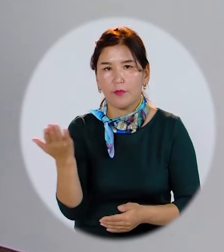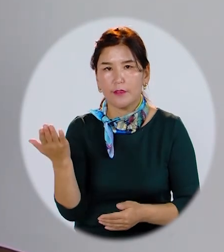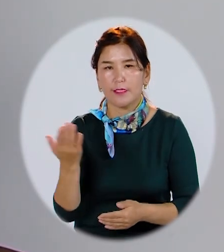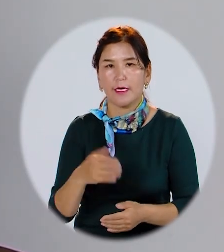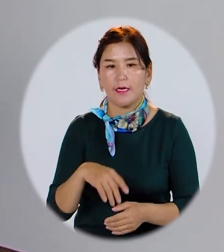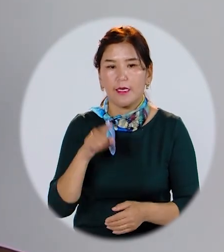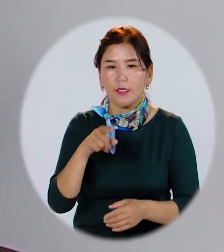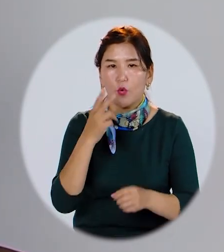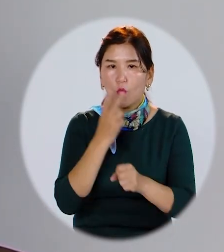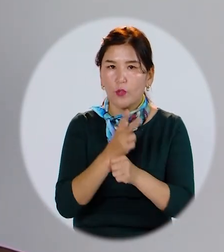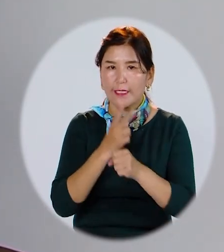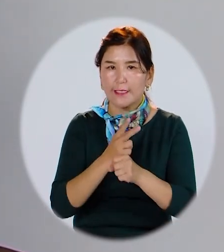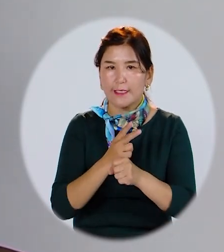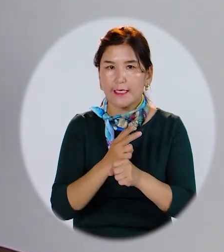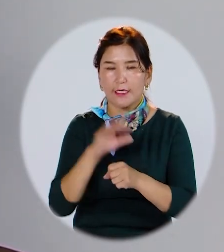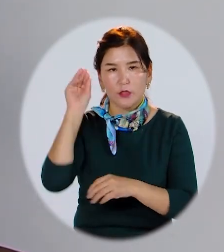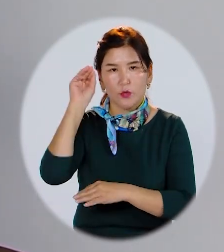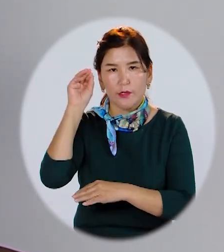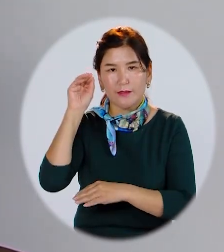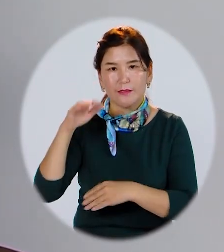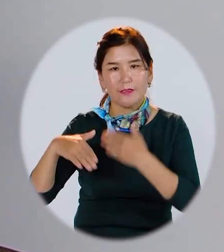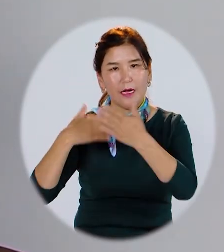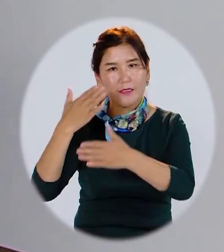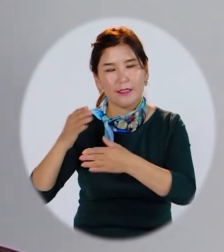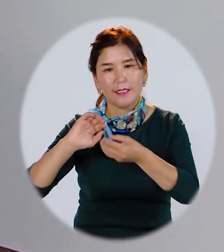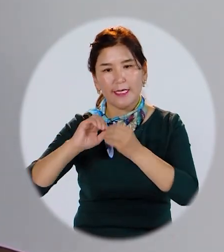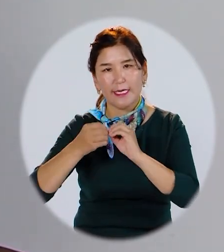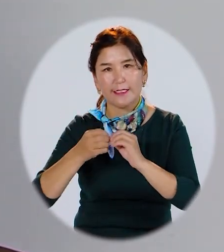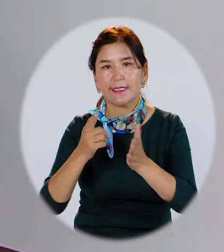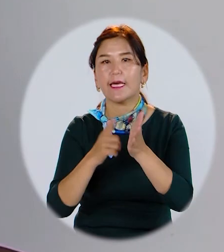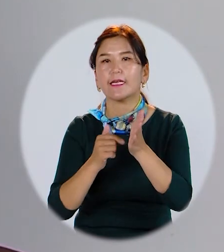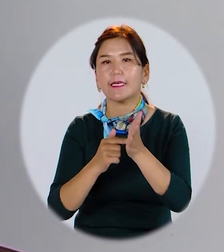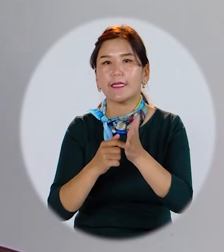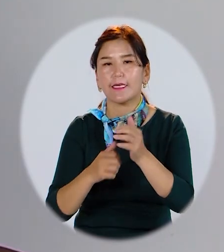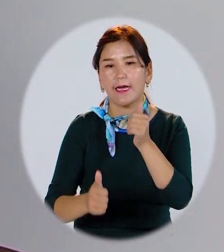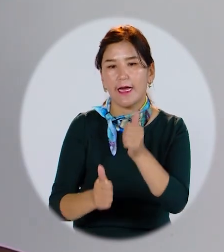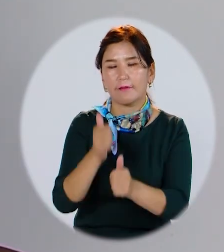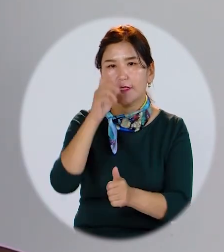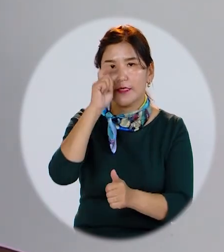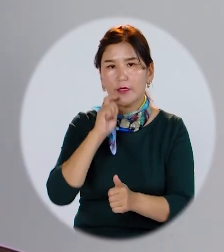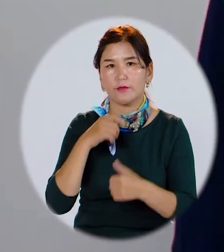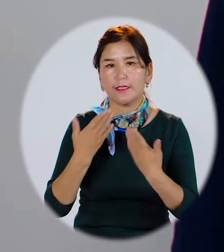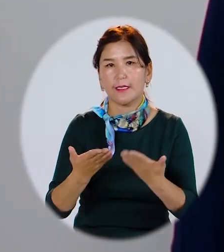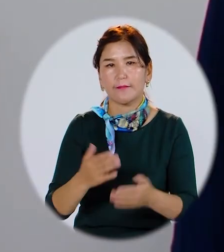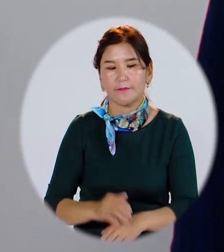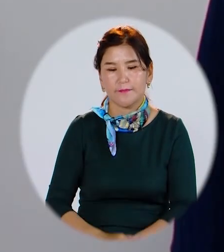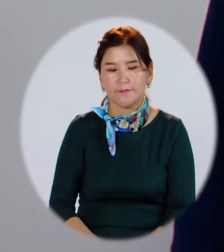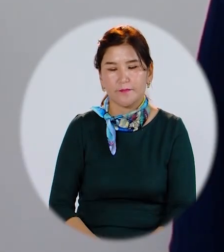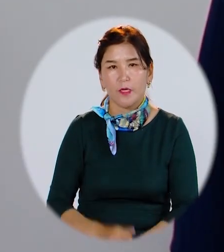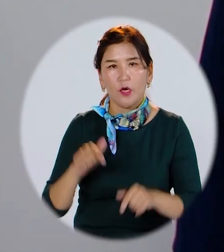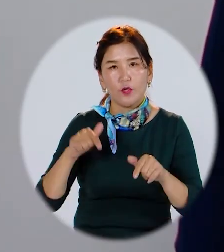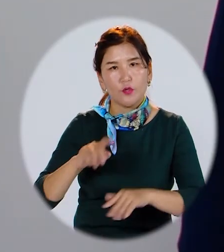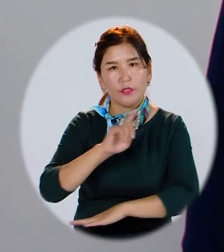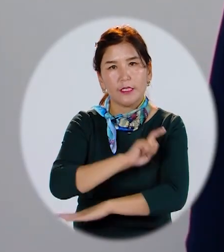дээр дахин суралцаж цааш цаашдаа хийх ажилдаа улам их амжилт гаргаарай гэж хүсье. За